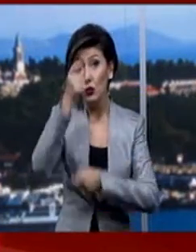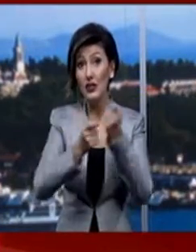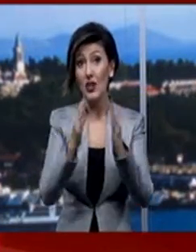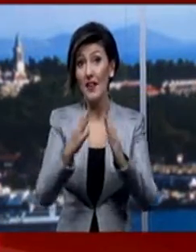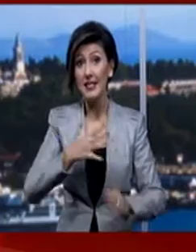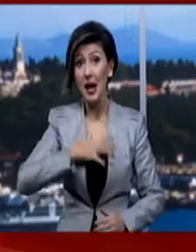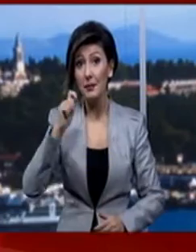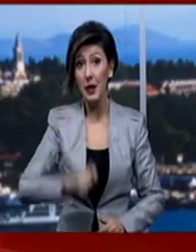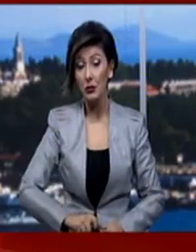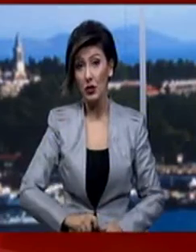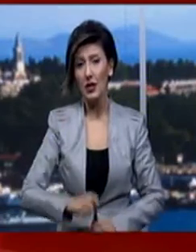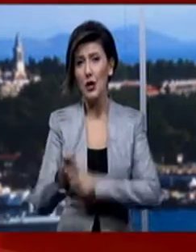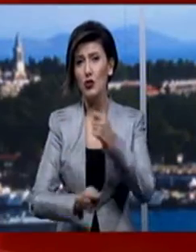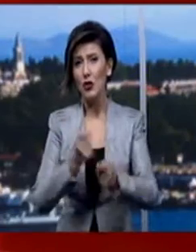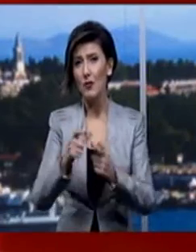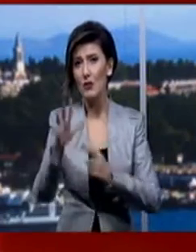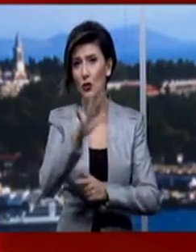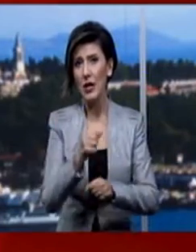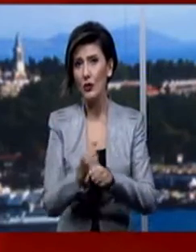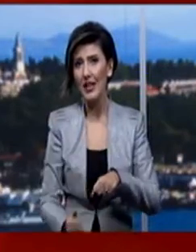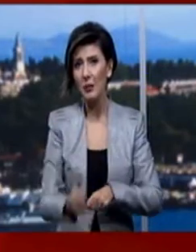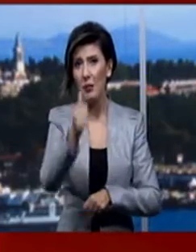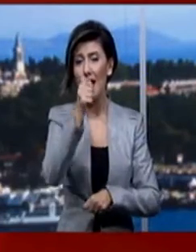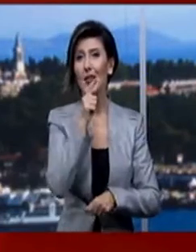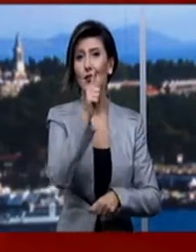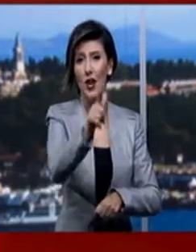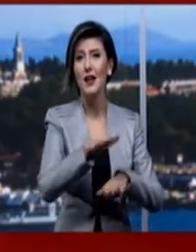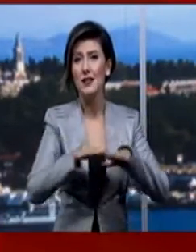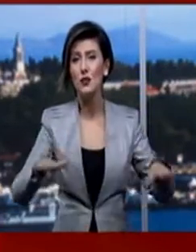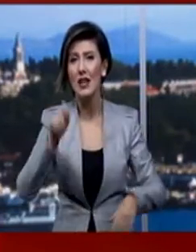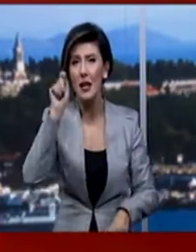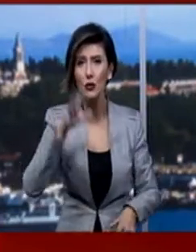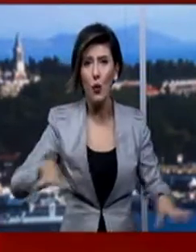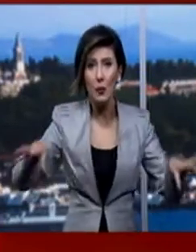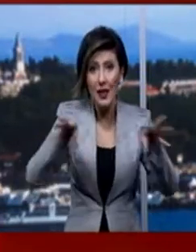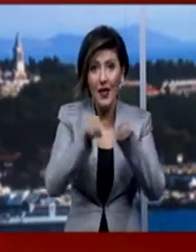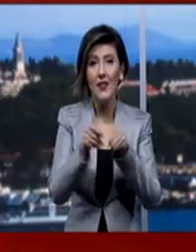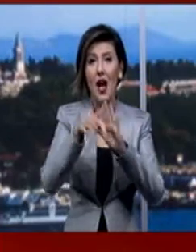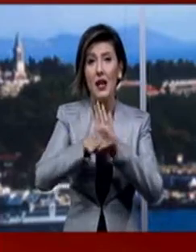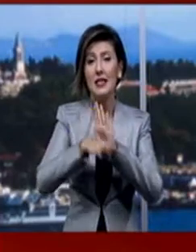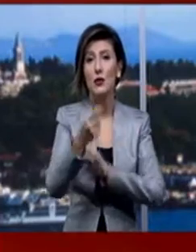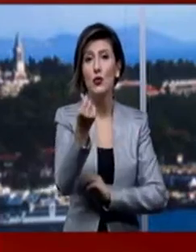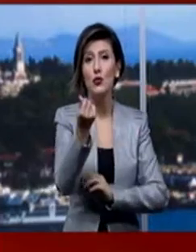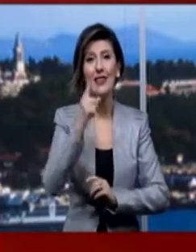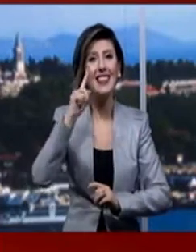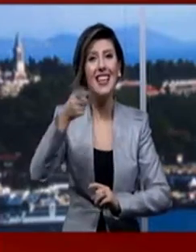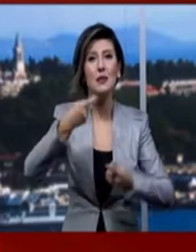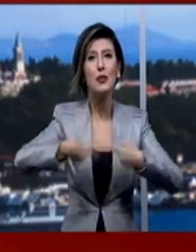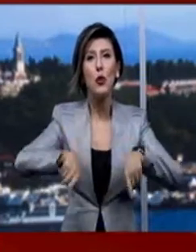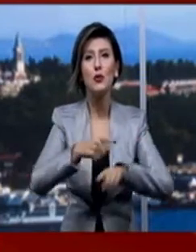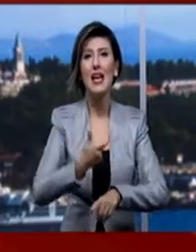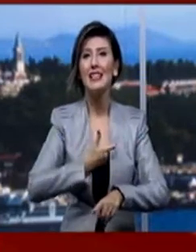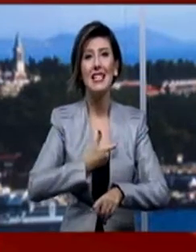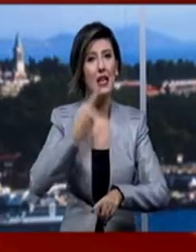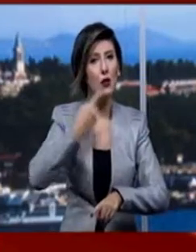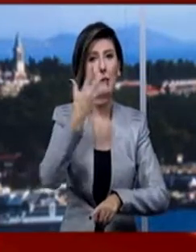ev sahipliği yapacak. Çalışma ve Sosyal Güvenlik Bakanlığı'nın çağrısı üzerine toplanan Asgari Ücret Tespit Komisyonu yasa